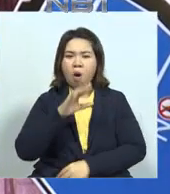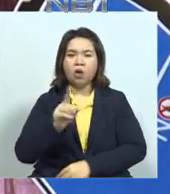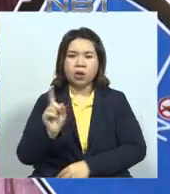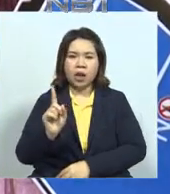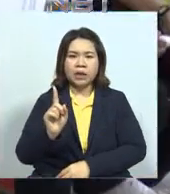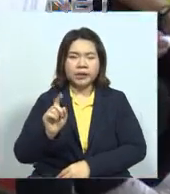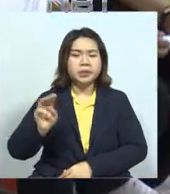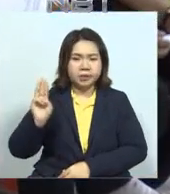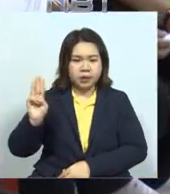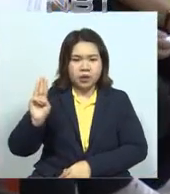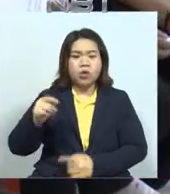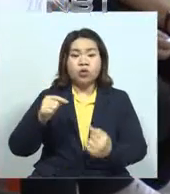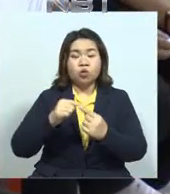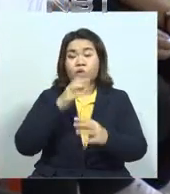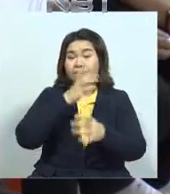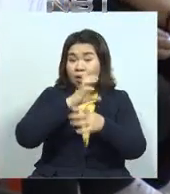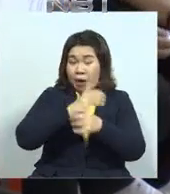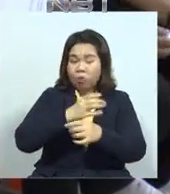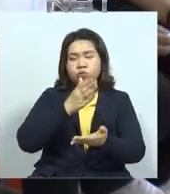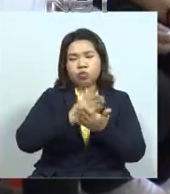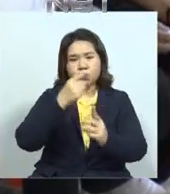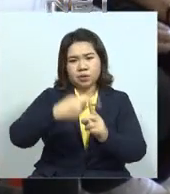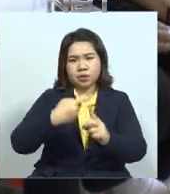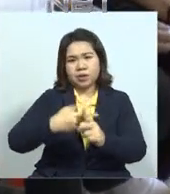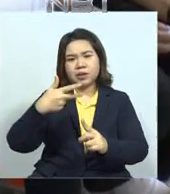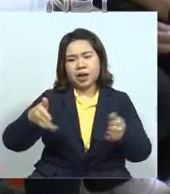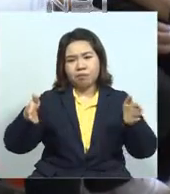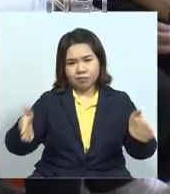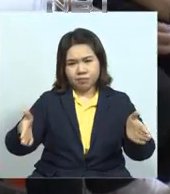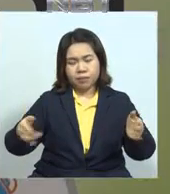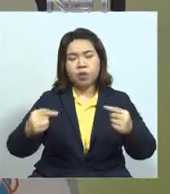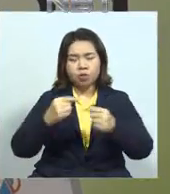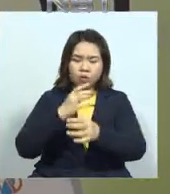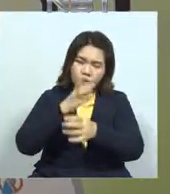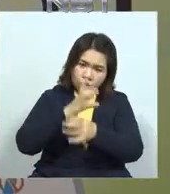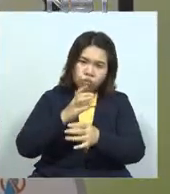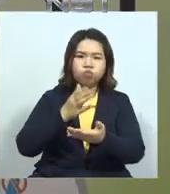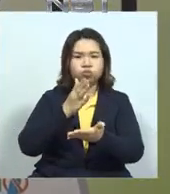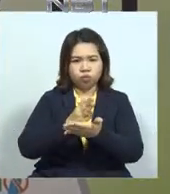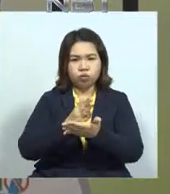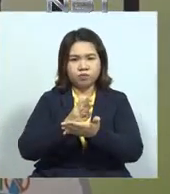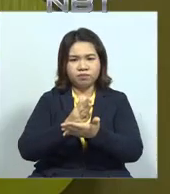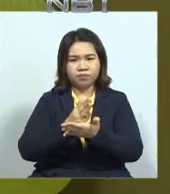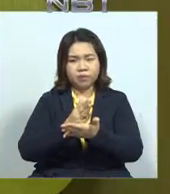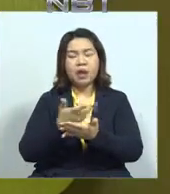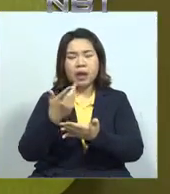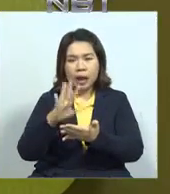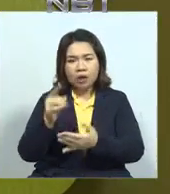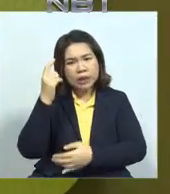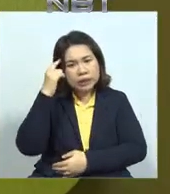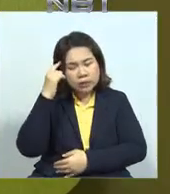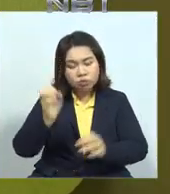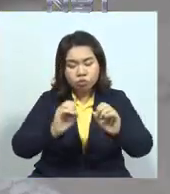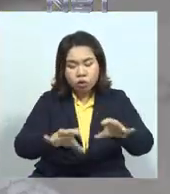มณ์แล้วก็ปฏิญาณตนงดเหล้าเข้าพรรษาค่ะเพื่อสร้างสังคมที่ปลอดภัยจากเครื่องดื่มแล้วก็แอลกอฮอล์รวมทั้งเพื่อสร้างค่านิยม